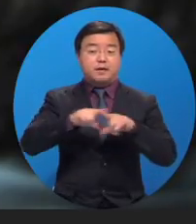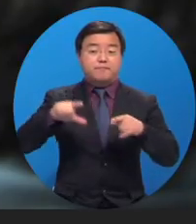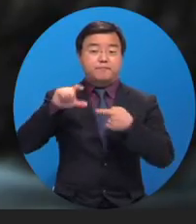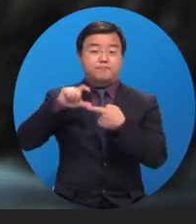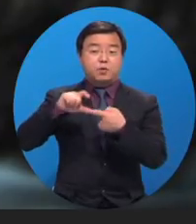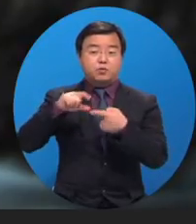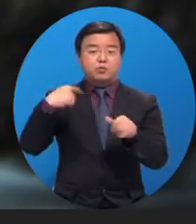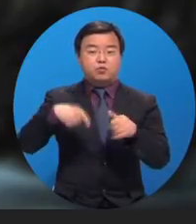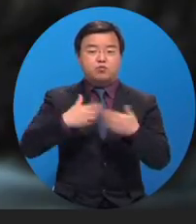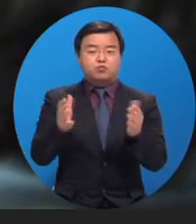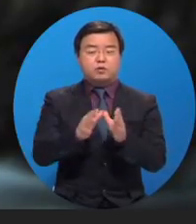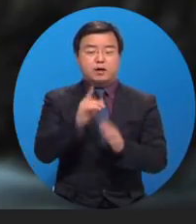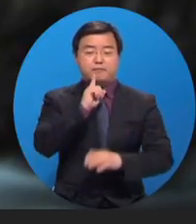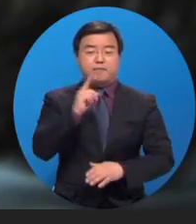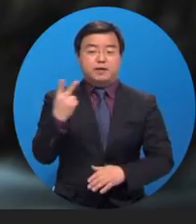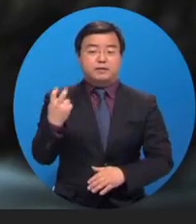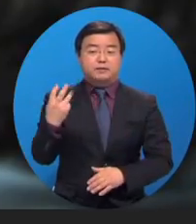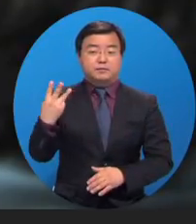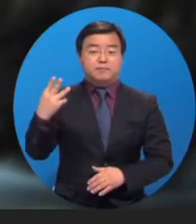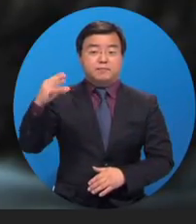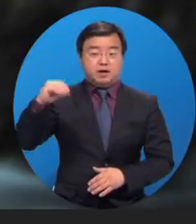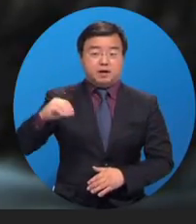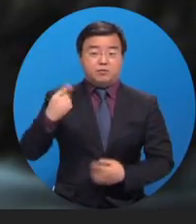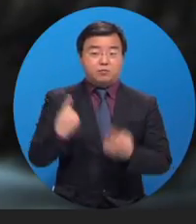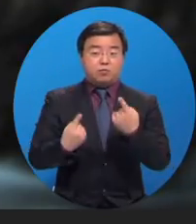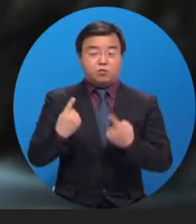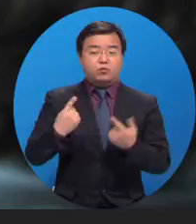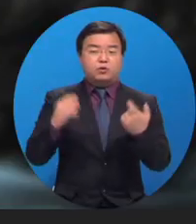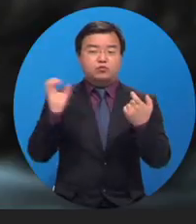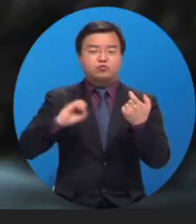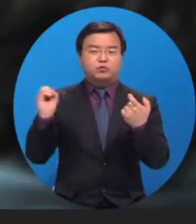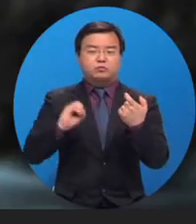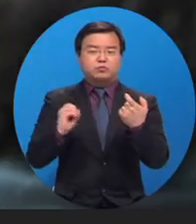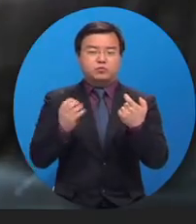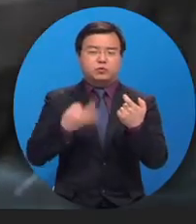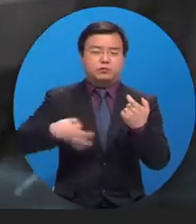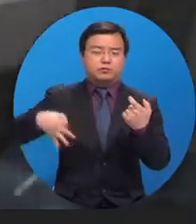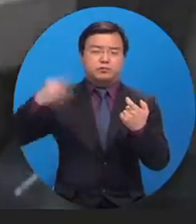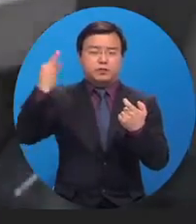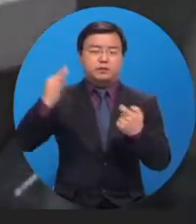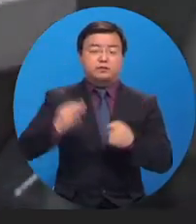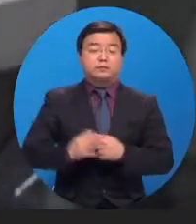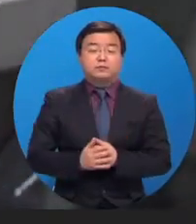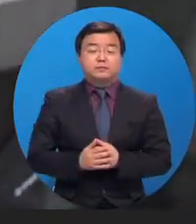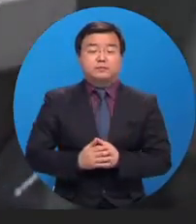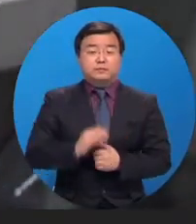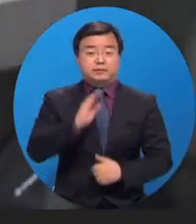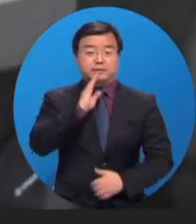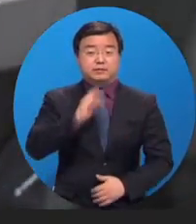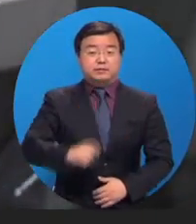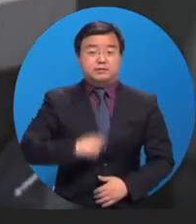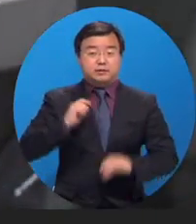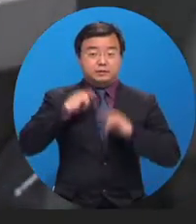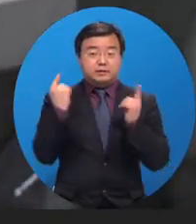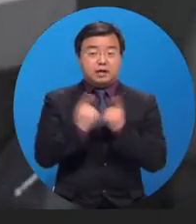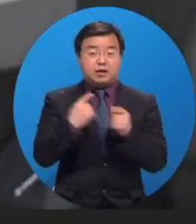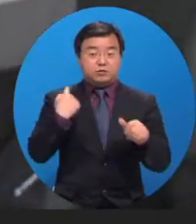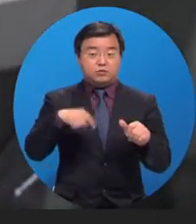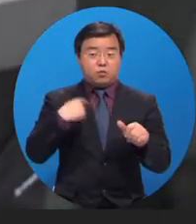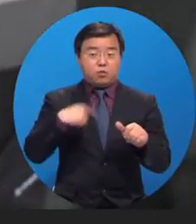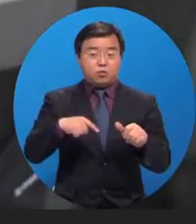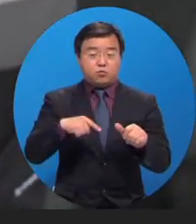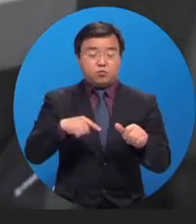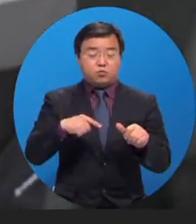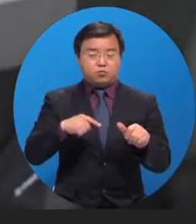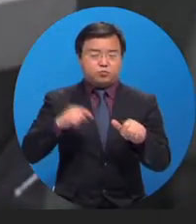23만원 보다 약 60% 가 더 높은 수치 인데요 실제로 사교육을 시키는 학부모들의